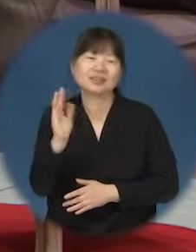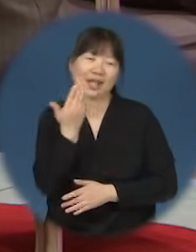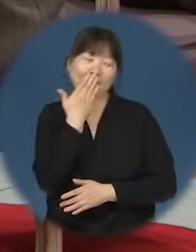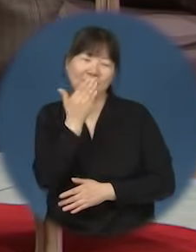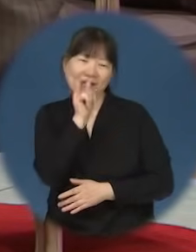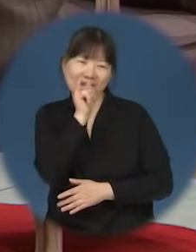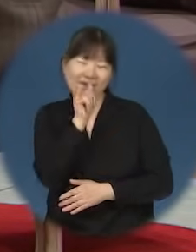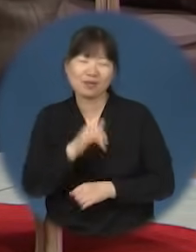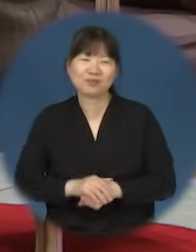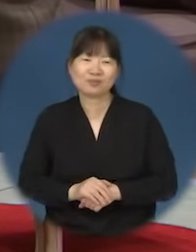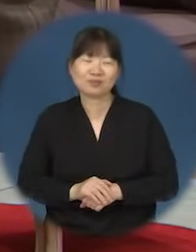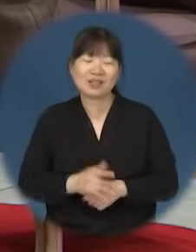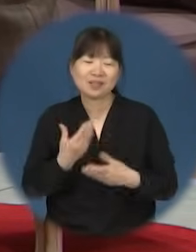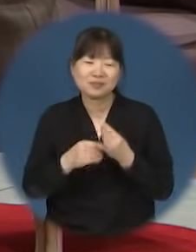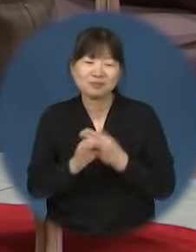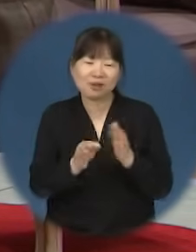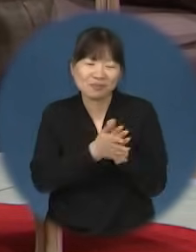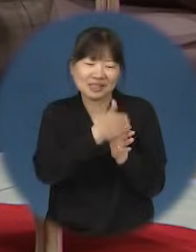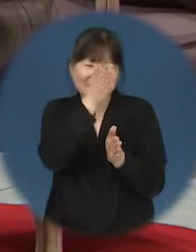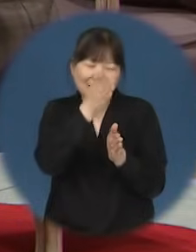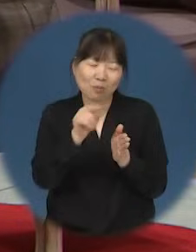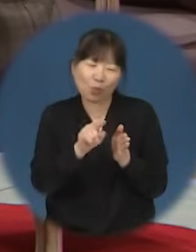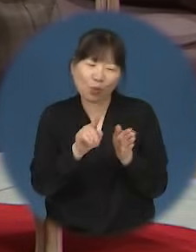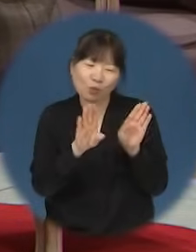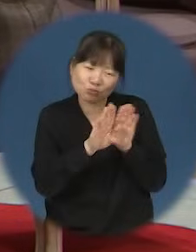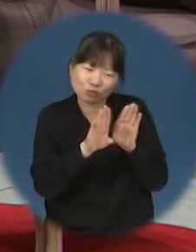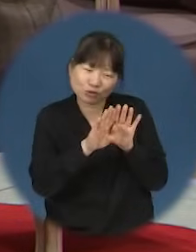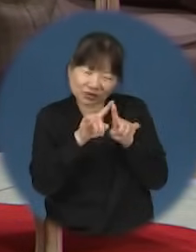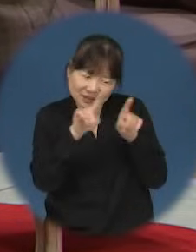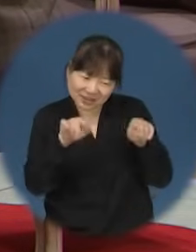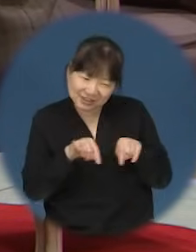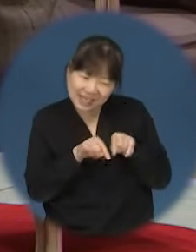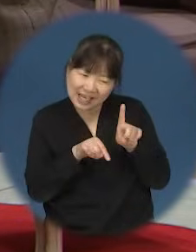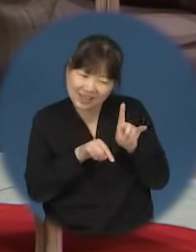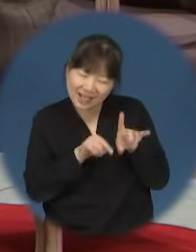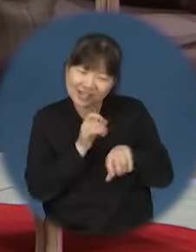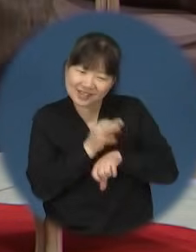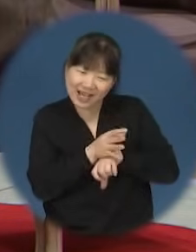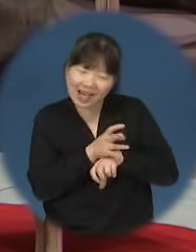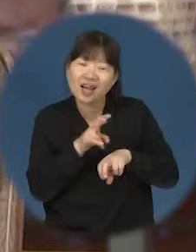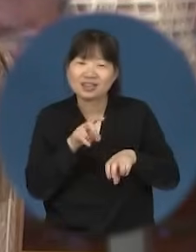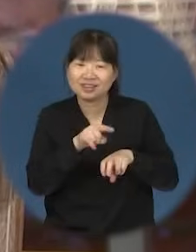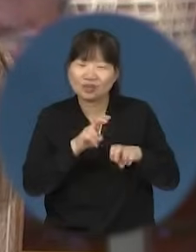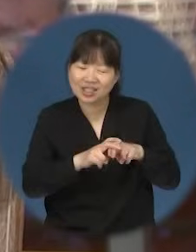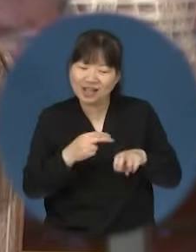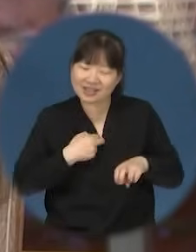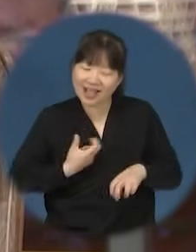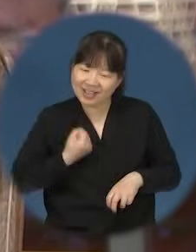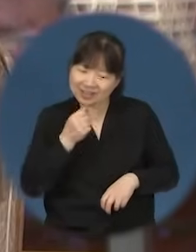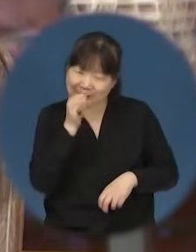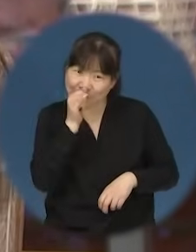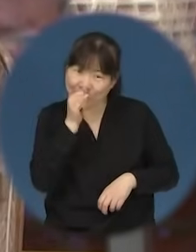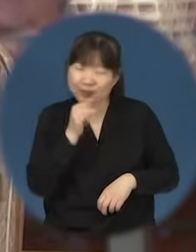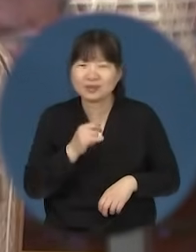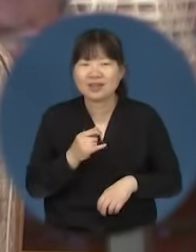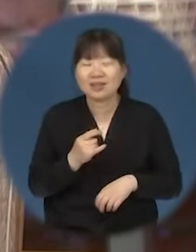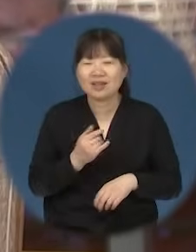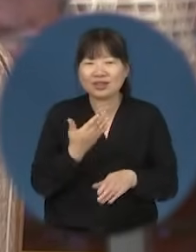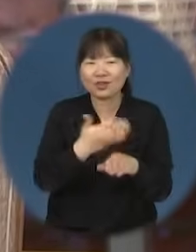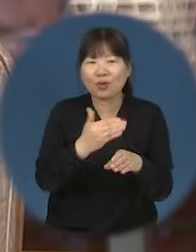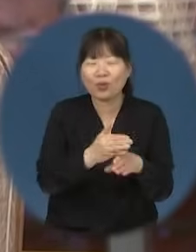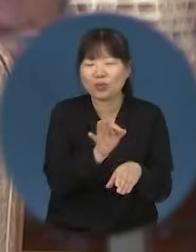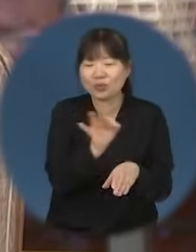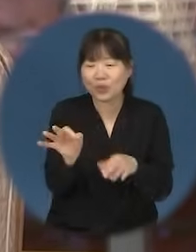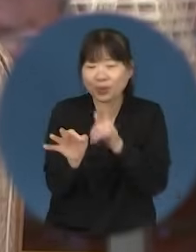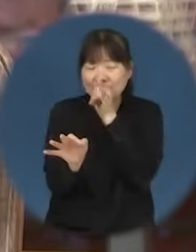아무튼 디지털화된 10만 원어치의 주인이에요. 맞습니다. 그렇게 되면 거기서 이제 월 수익 임대료가